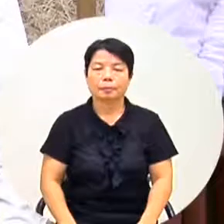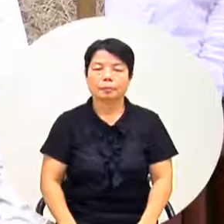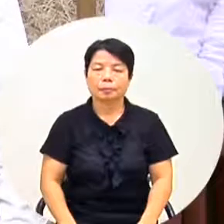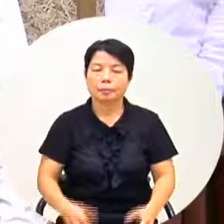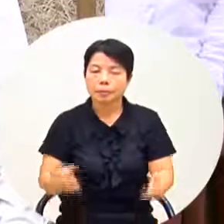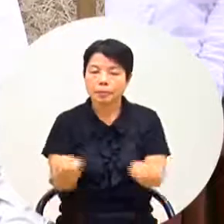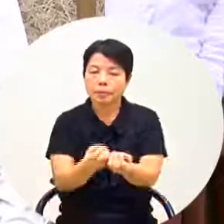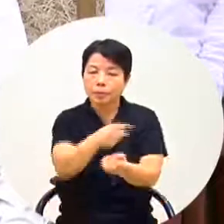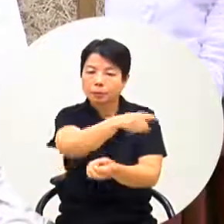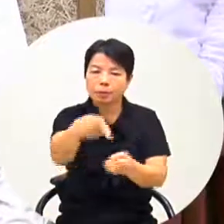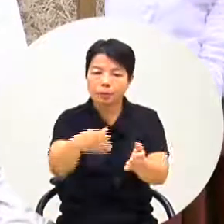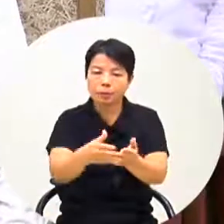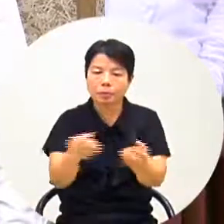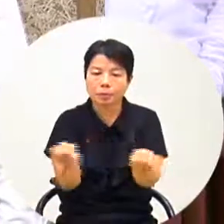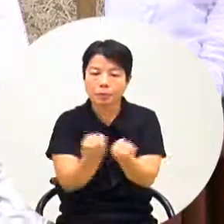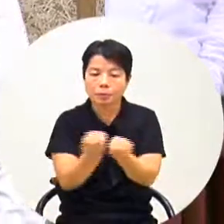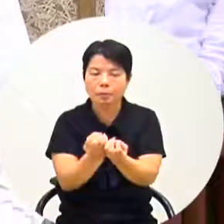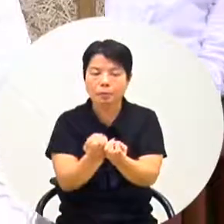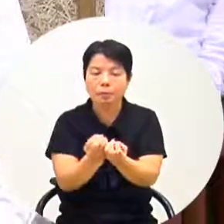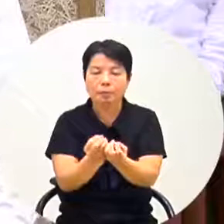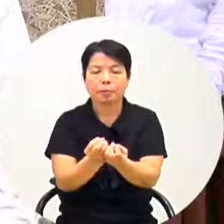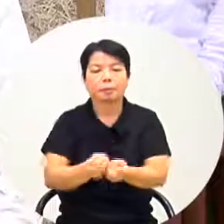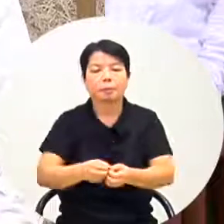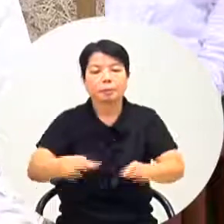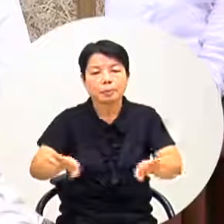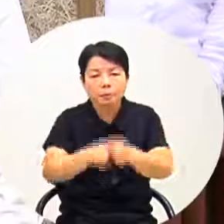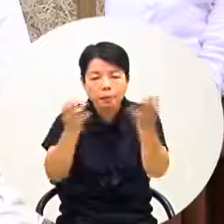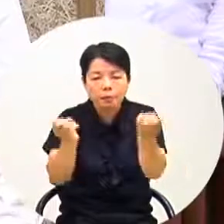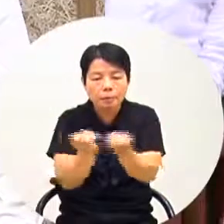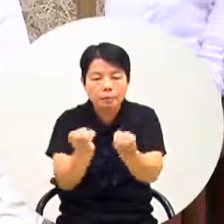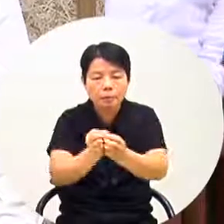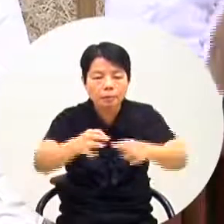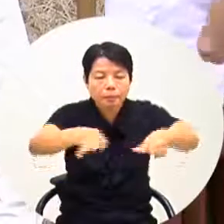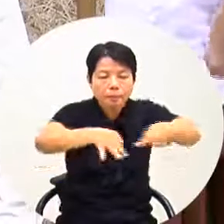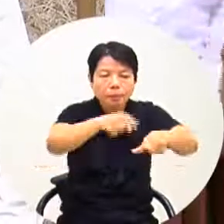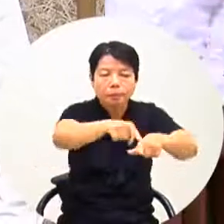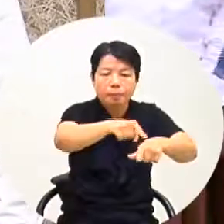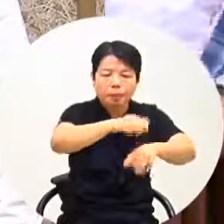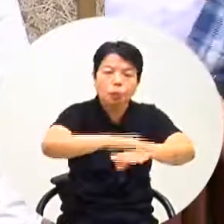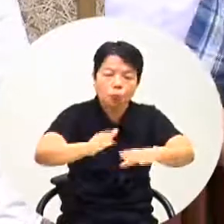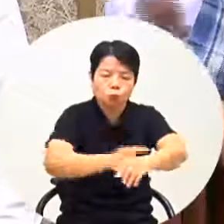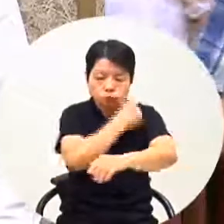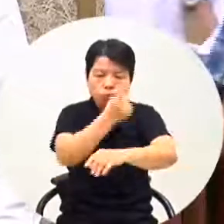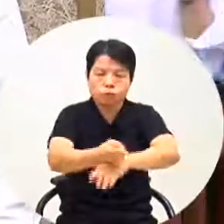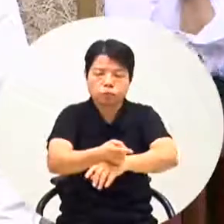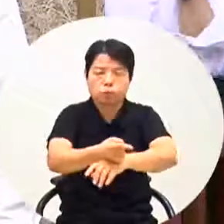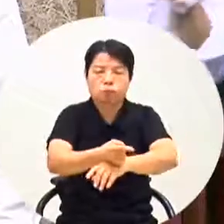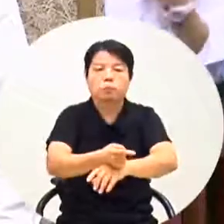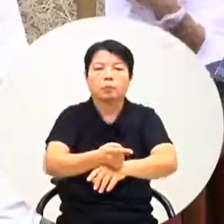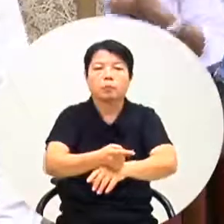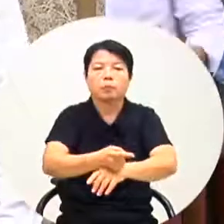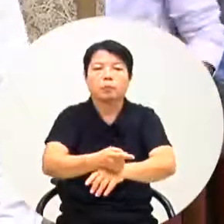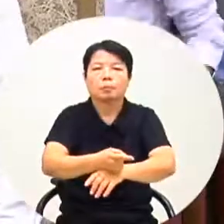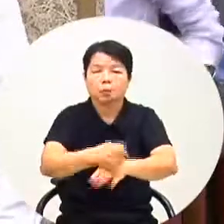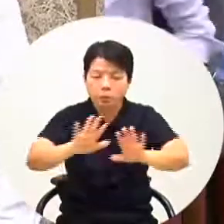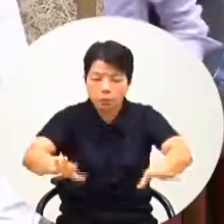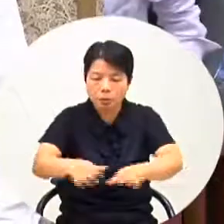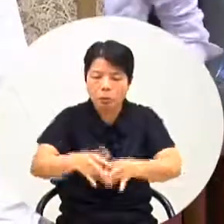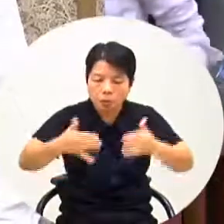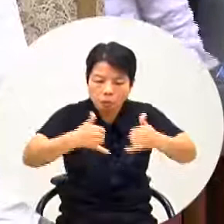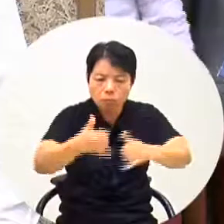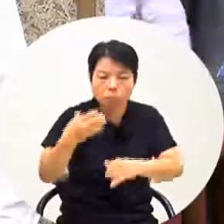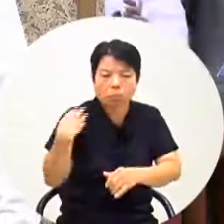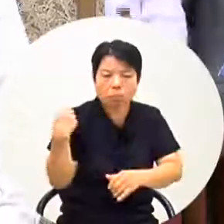开发商也会做一个整体的开发啦，但是议员咧关心的，就是咱迄个现有巷道的问题，咱边啊